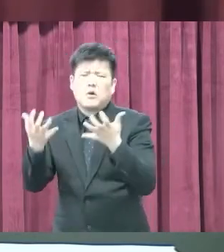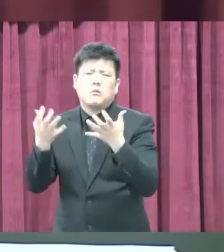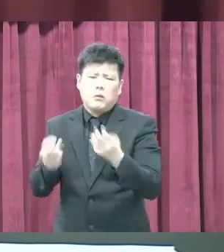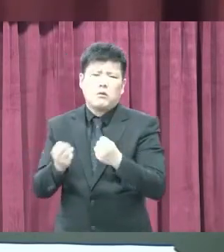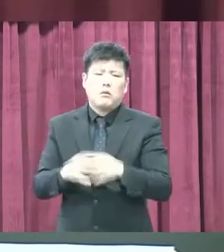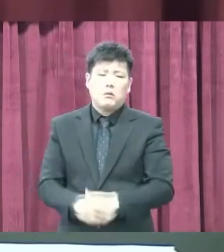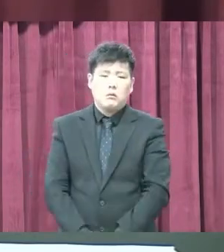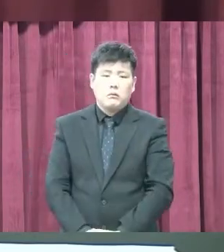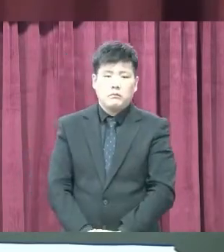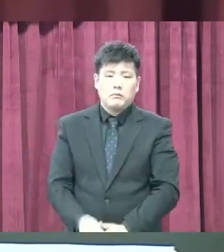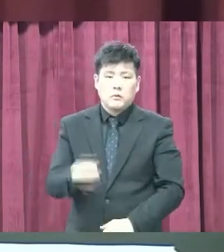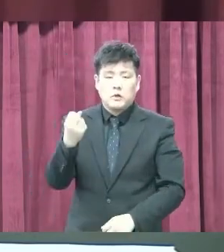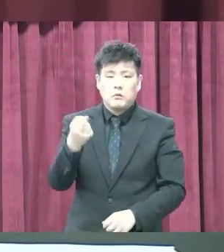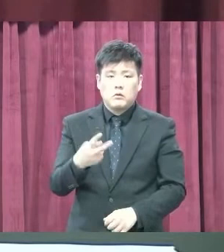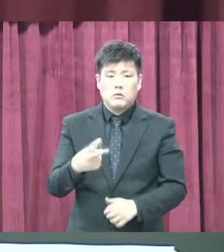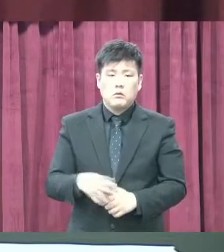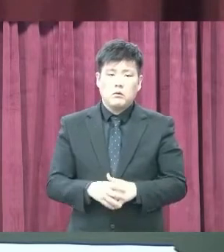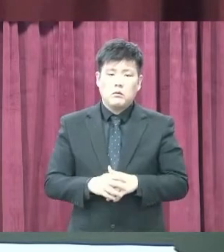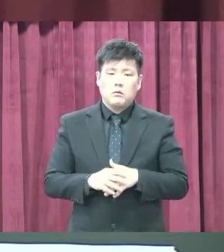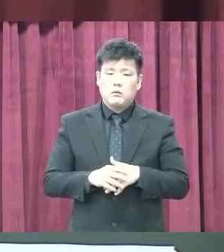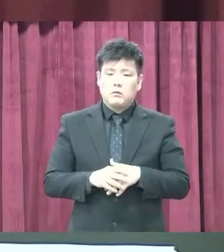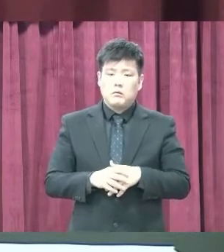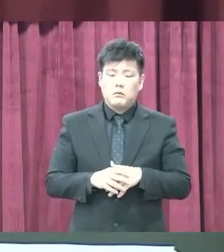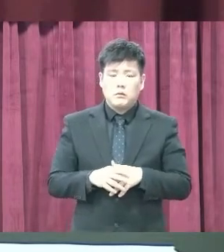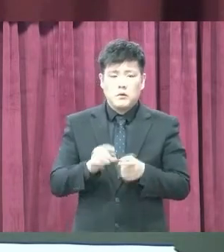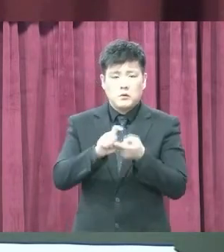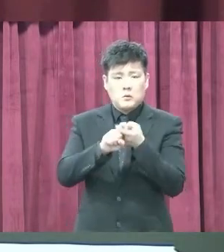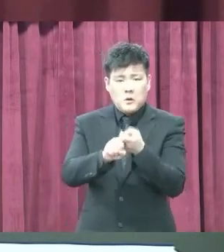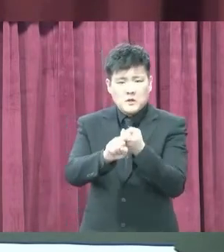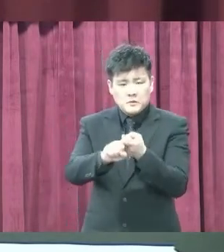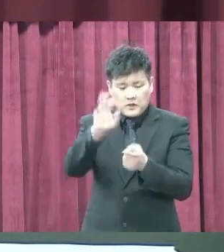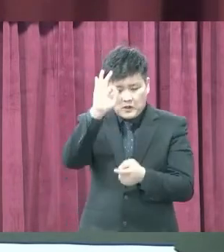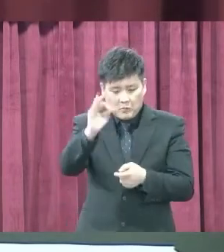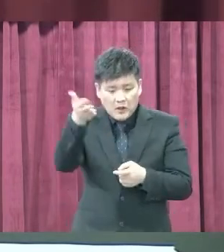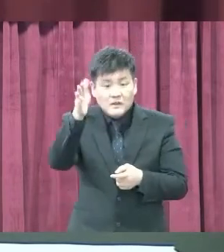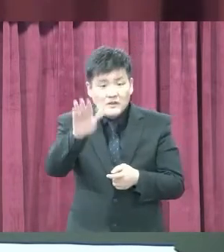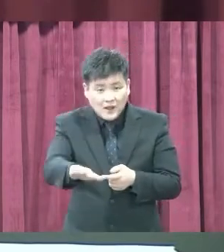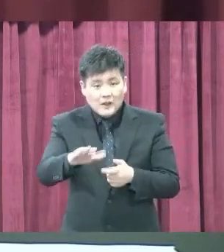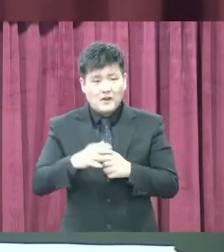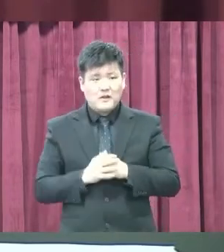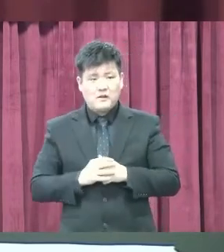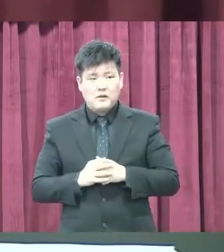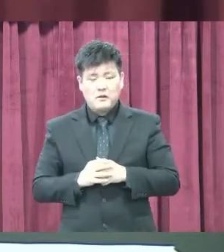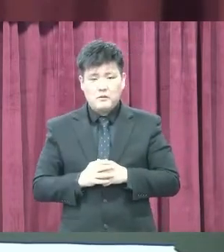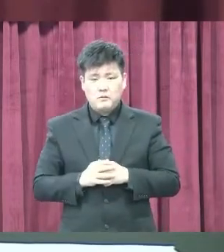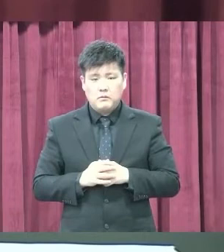있고 또 하나는 저희가 좀 관심을 갖고 봤는데 이게 원래는